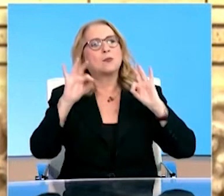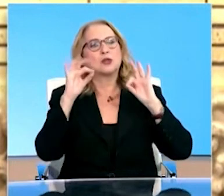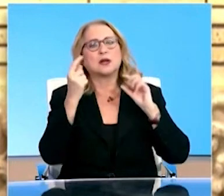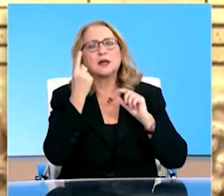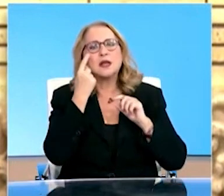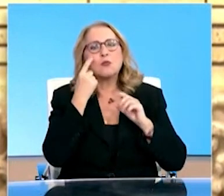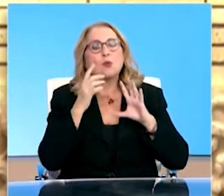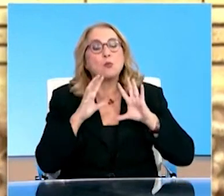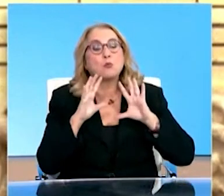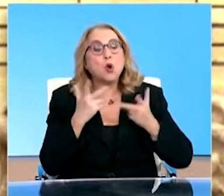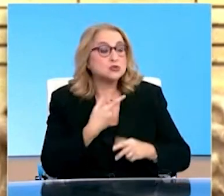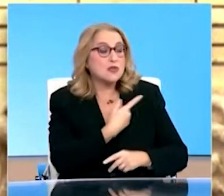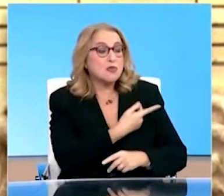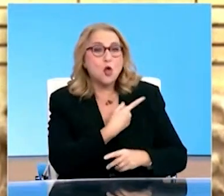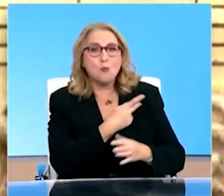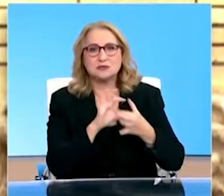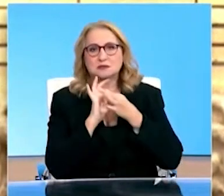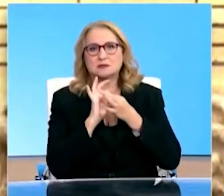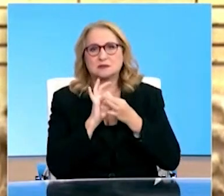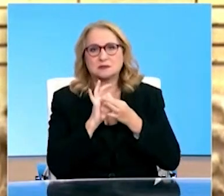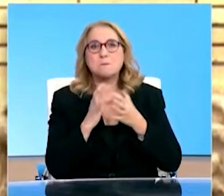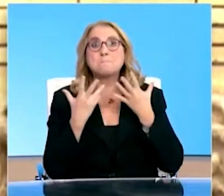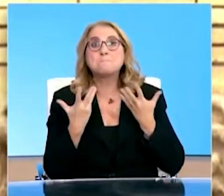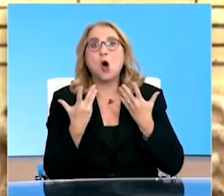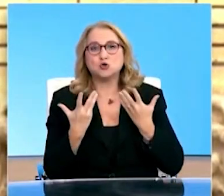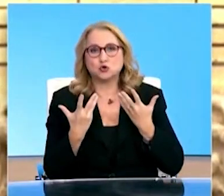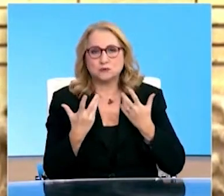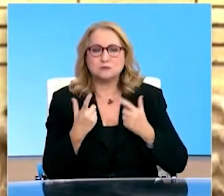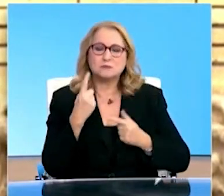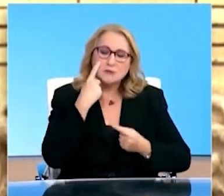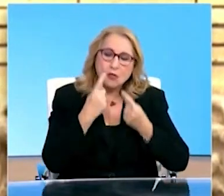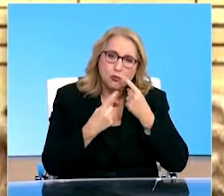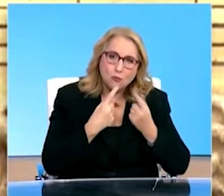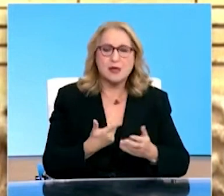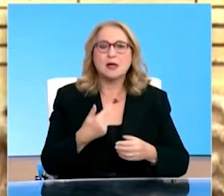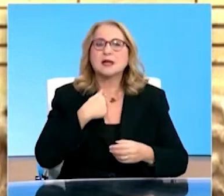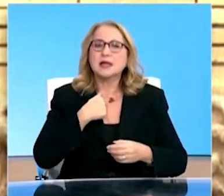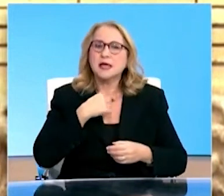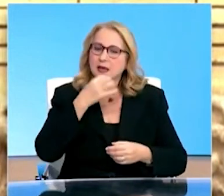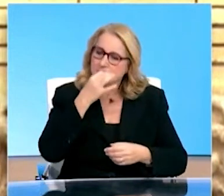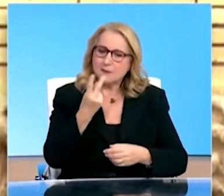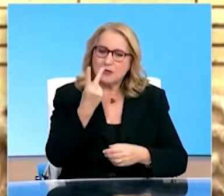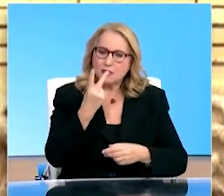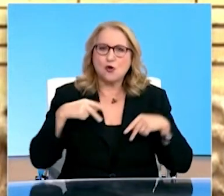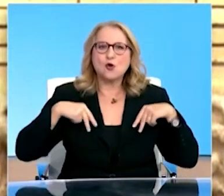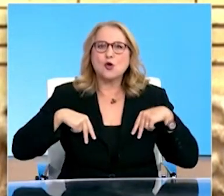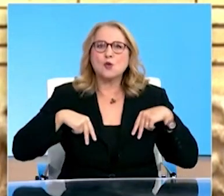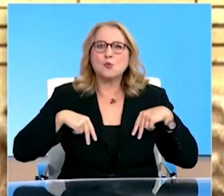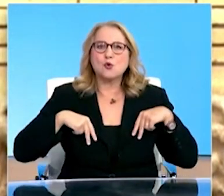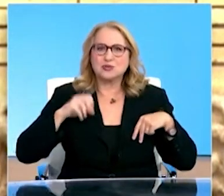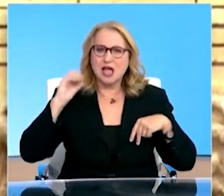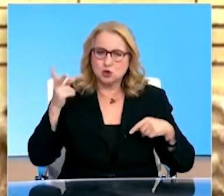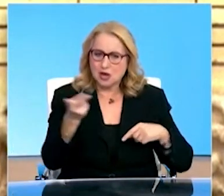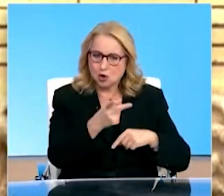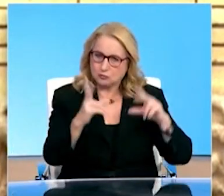συνεργασίας. Και αναθέσαμε στους δύο υπουργούς εξωτερικών να καθοδηγήσουν τη συγκεκριμένη διαδικασία. Ο